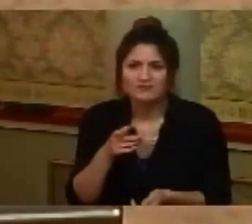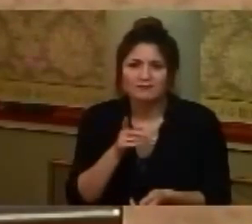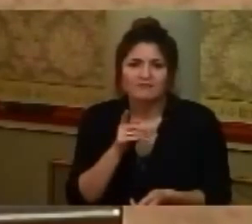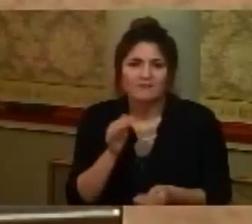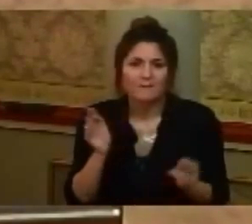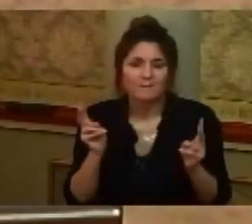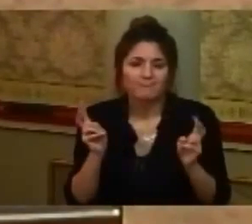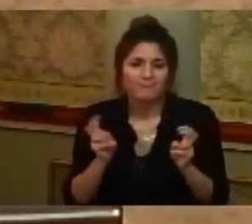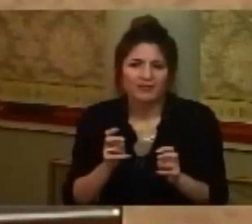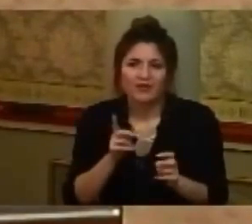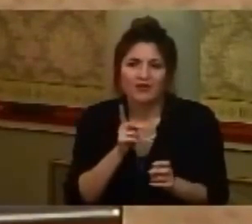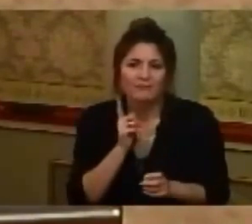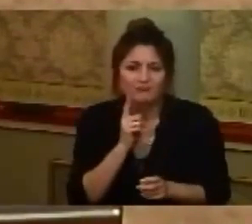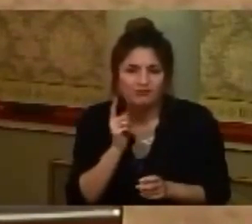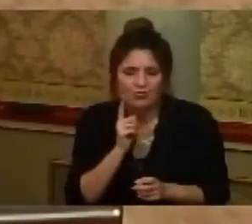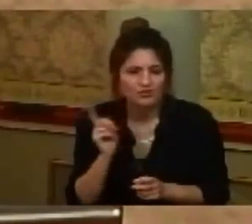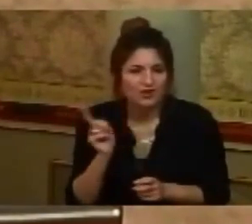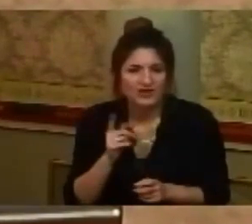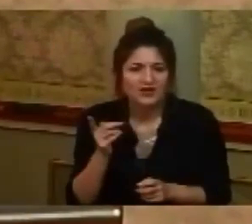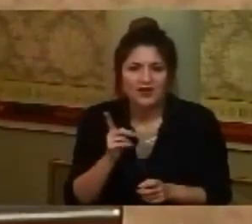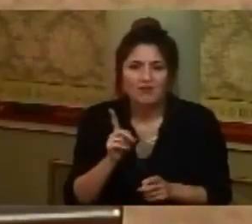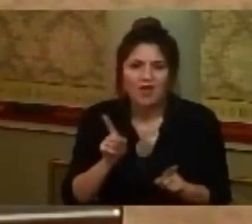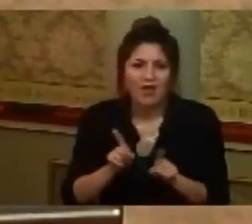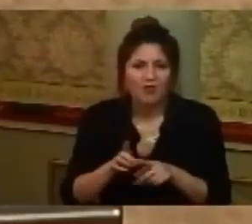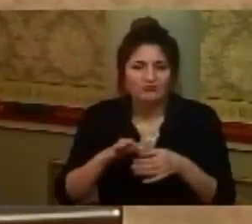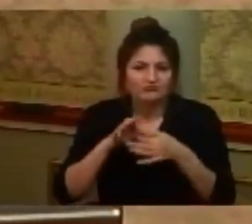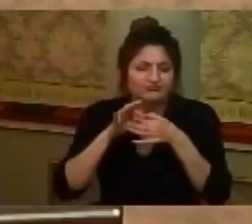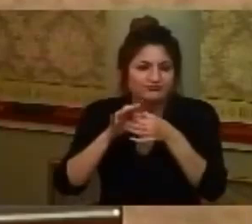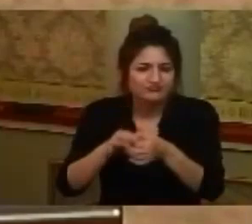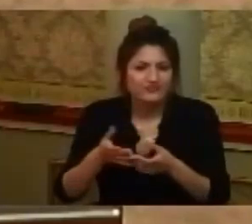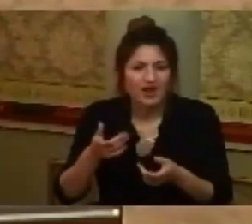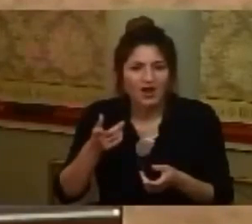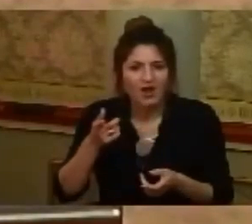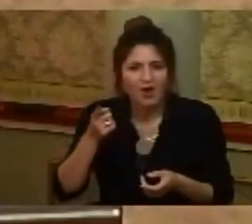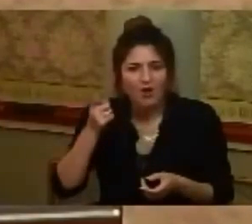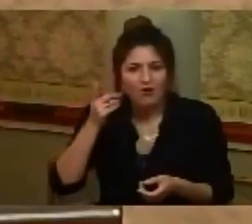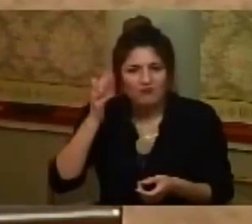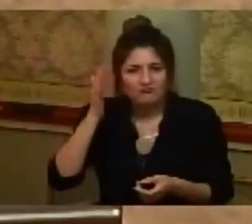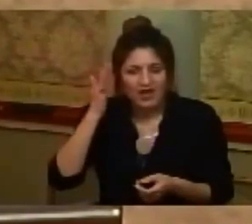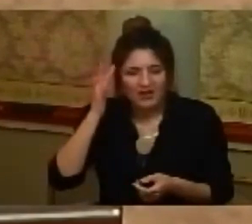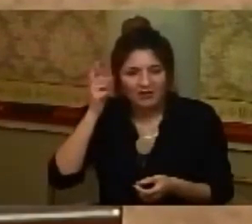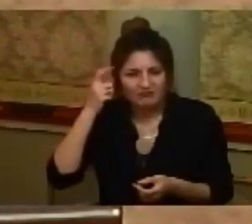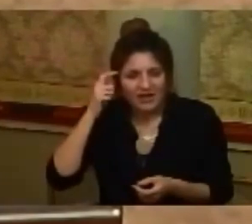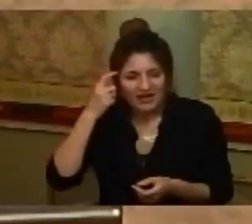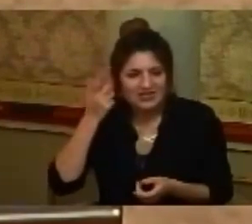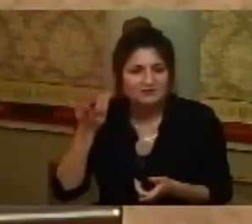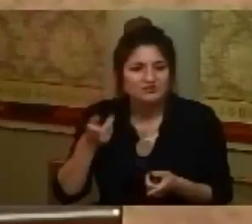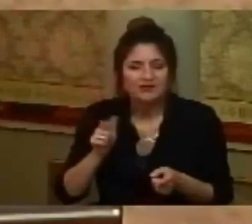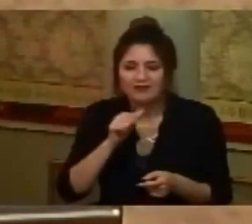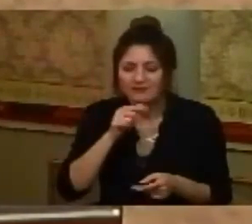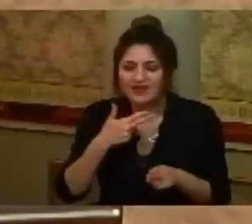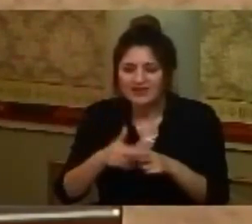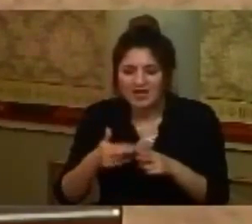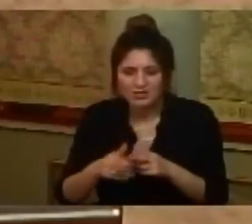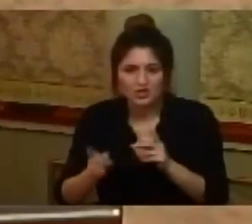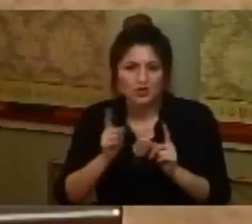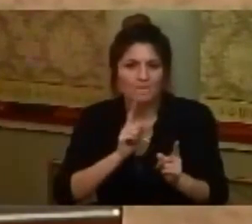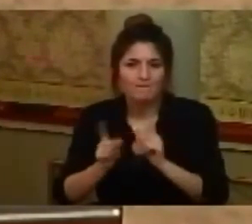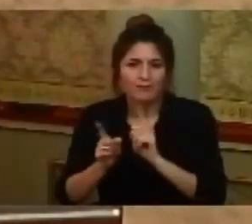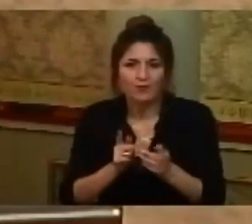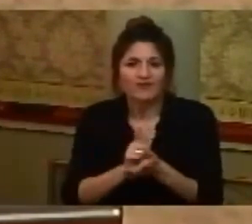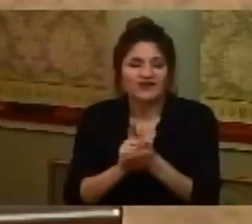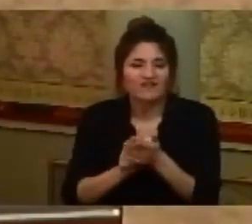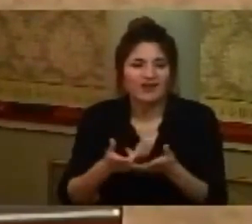nije u stvari bilo pokušaja sustavnog razmišljanja, a to je sustavno razmišljanje o rješavanju prometa u mirovanju